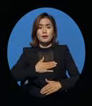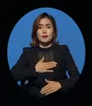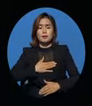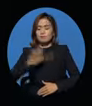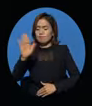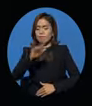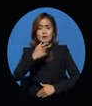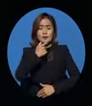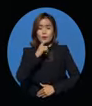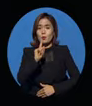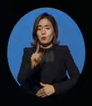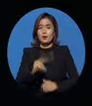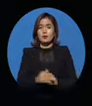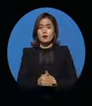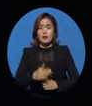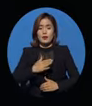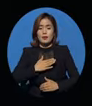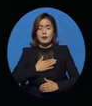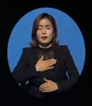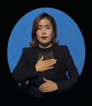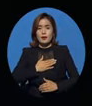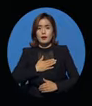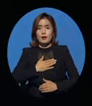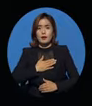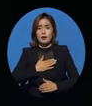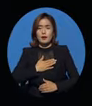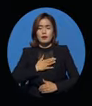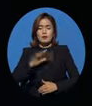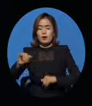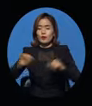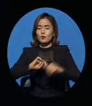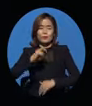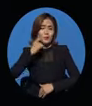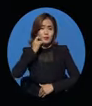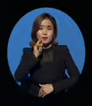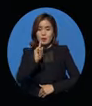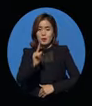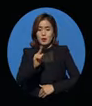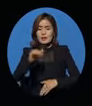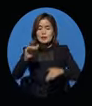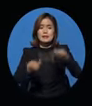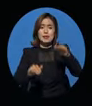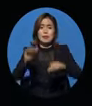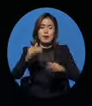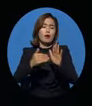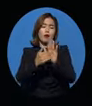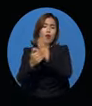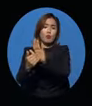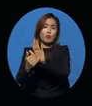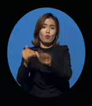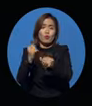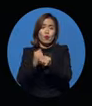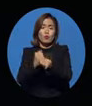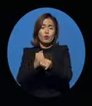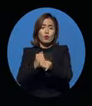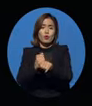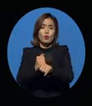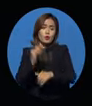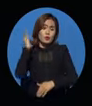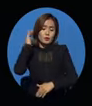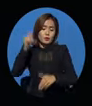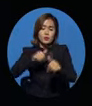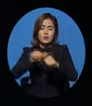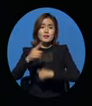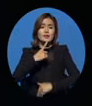하겠습다 내가 야박하게 그런 짓을 어떻게 합니까 라며 차별화를 거부하고 대선 승리를 한 적이